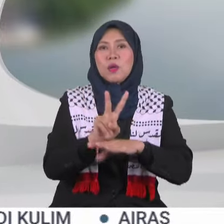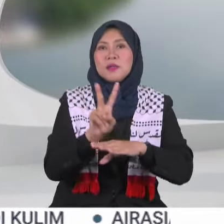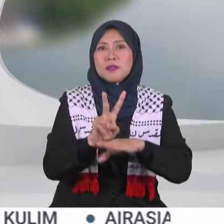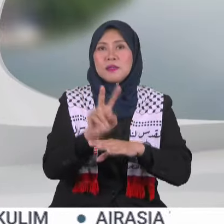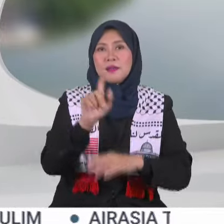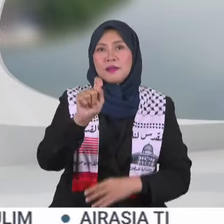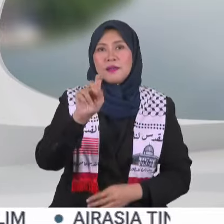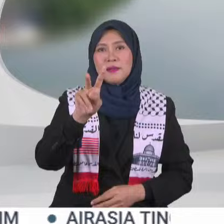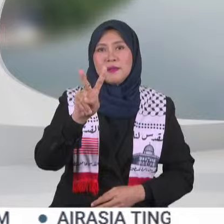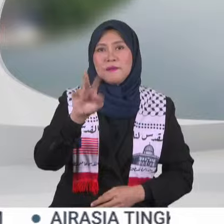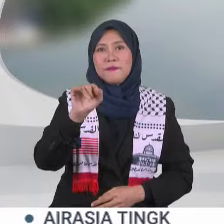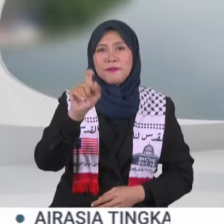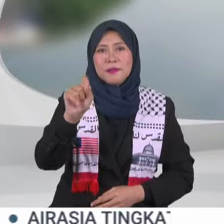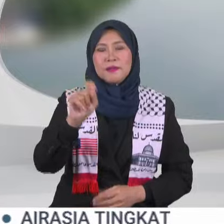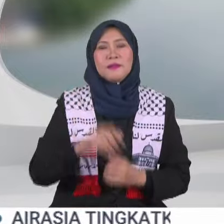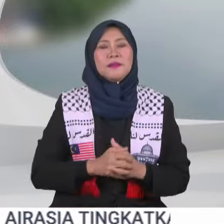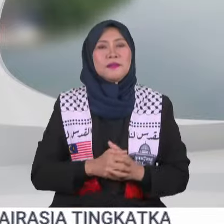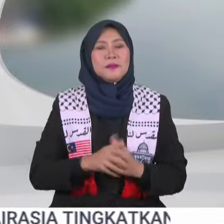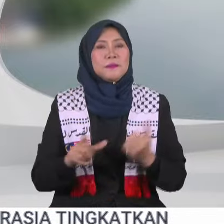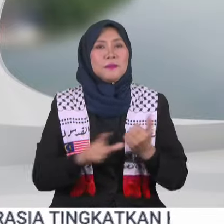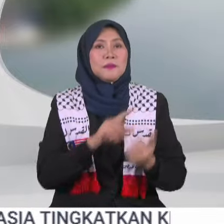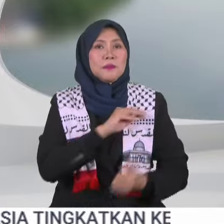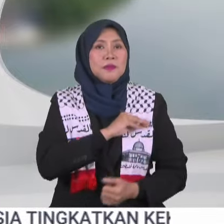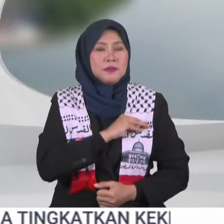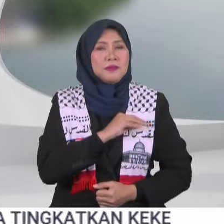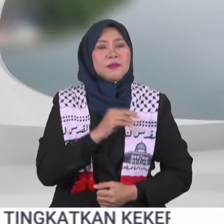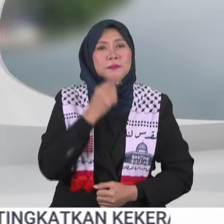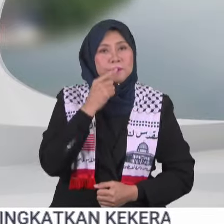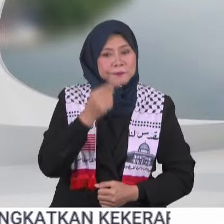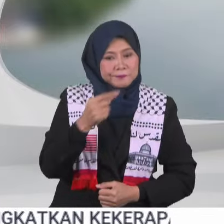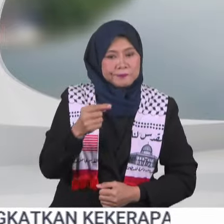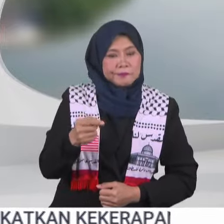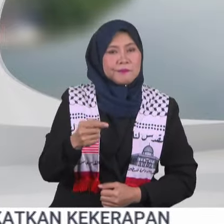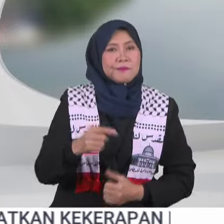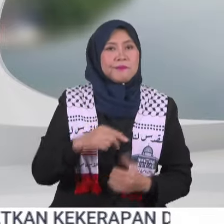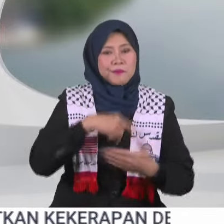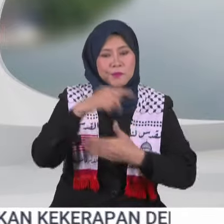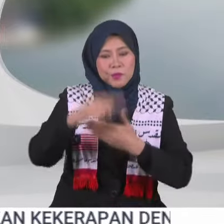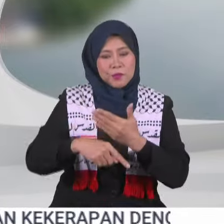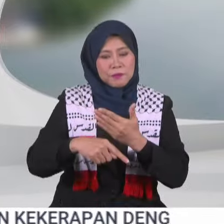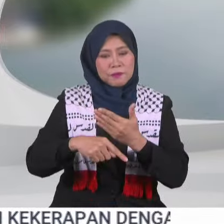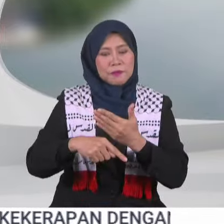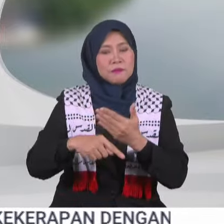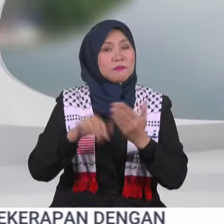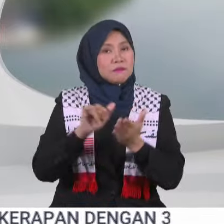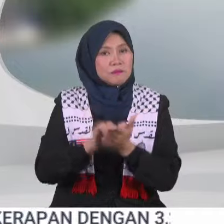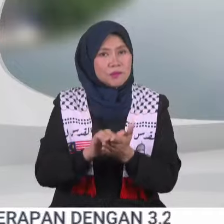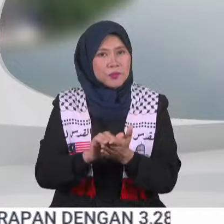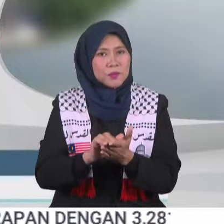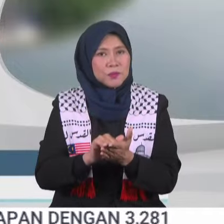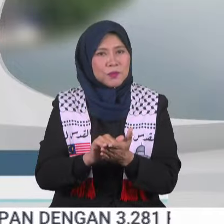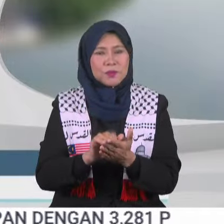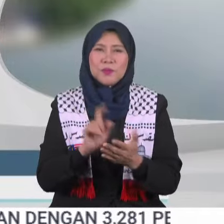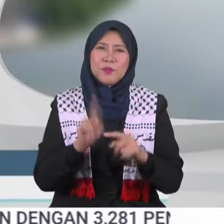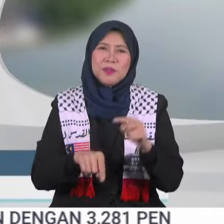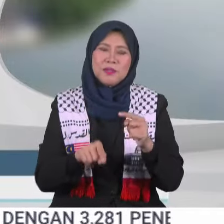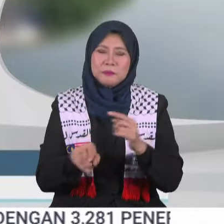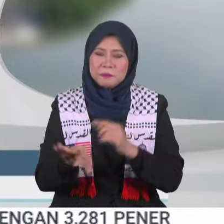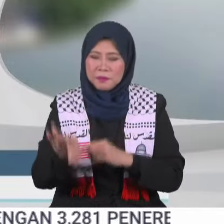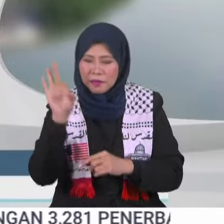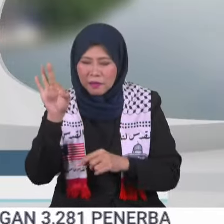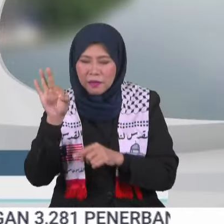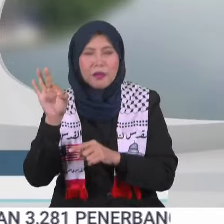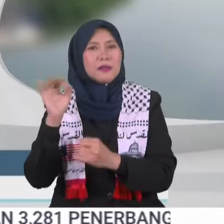vokasional TVET. Timbalan Menteri Pendidikan Tinggi Datuk Mustafa Sakmod berkata, program berkenaan tidak wajar menjadi pilihan